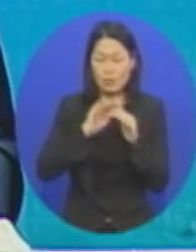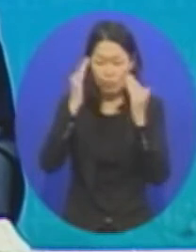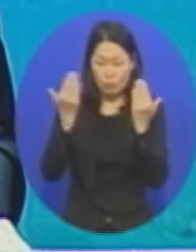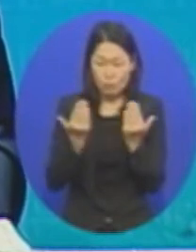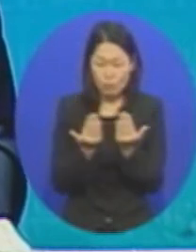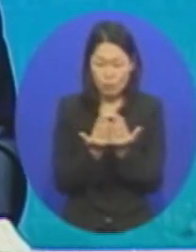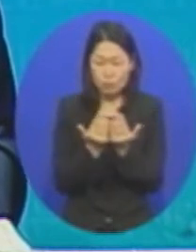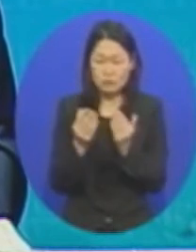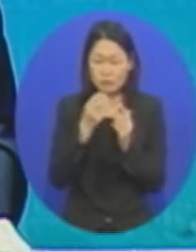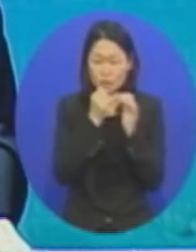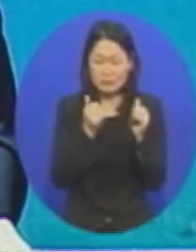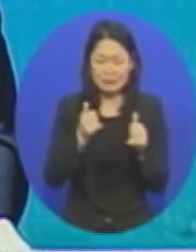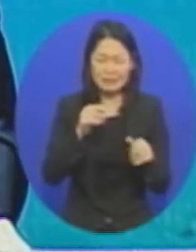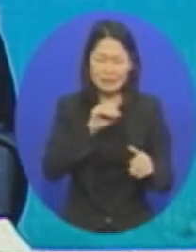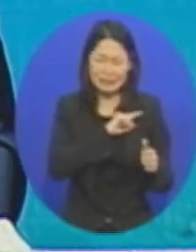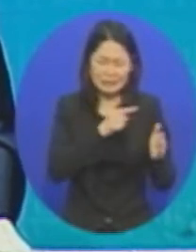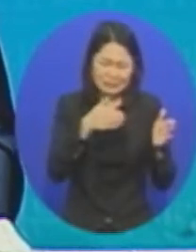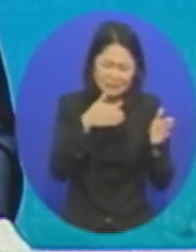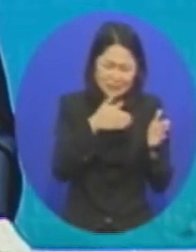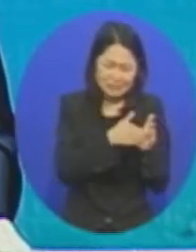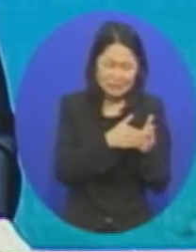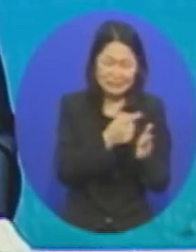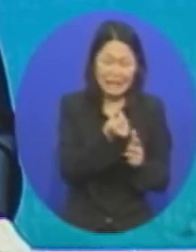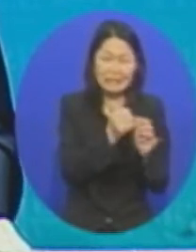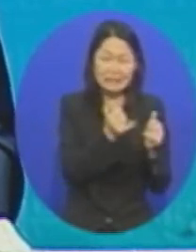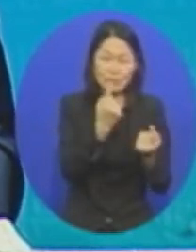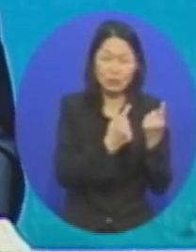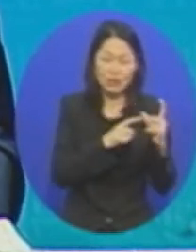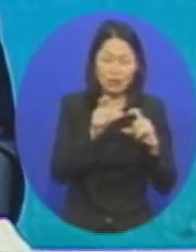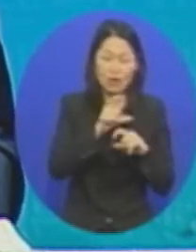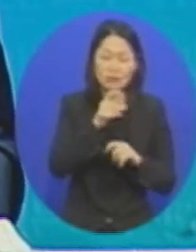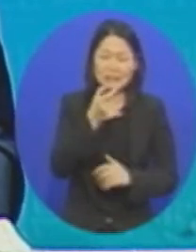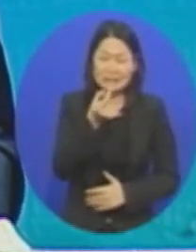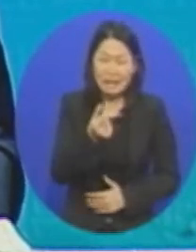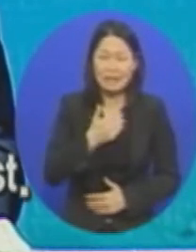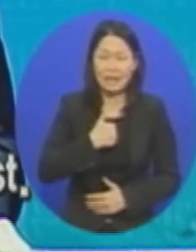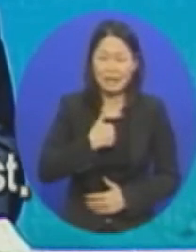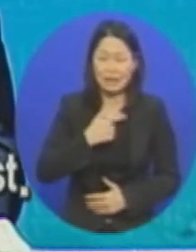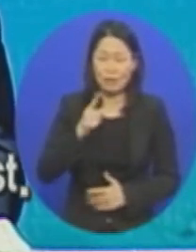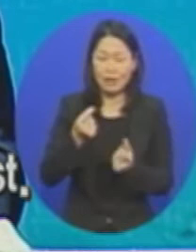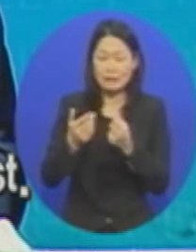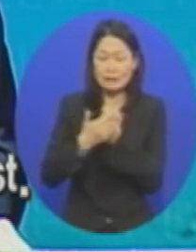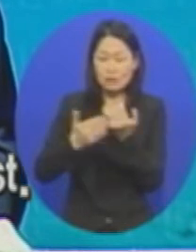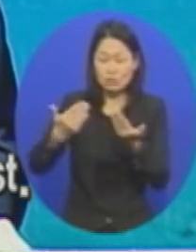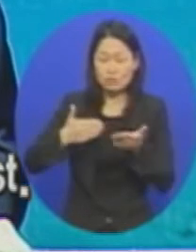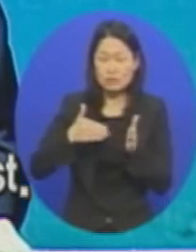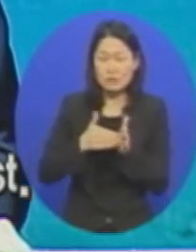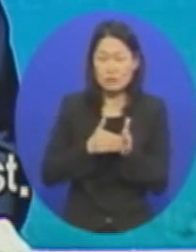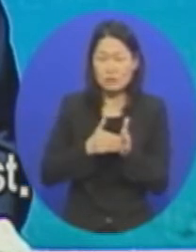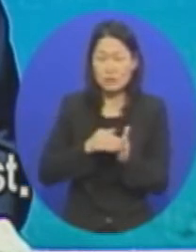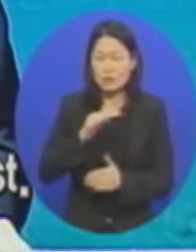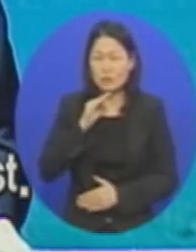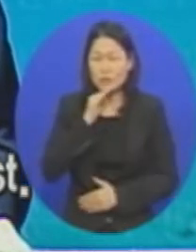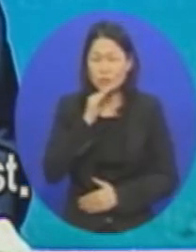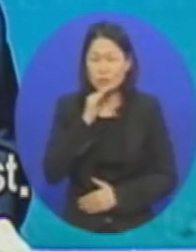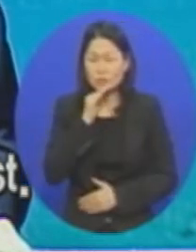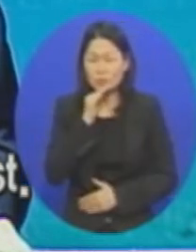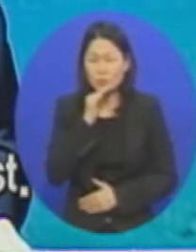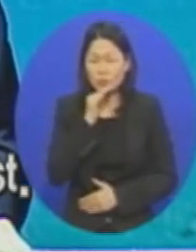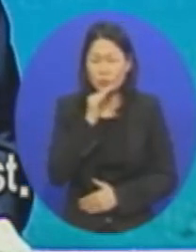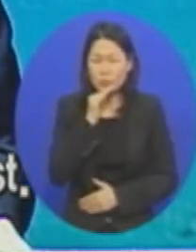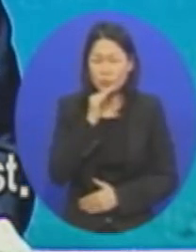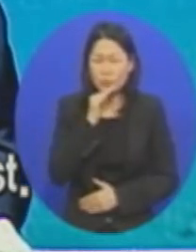지극히 작은 자보다 더 작은 나에게 이 은혜를 주신 것은 청량한 수 없는 그리스도의 풍성함을